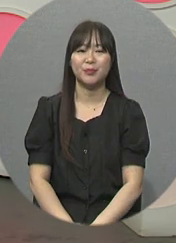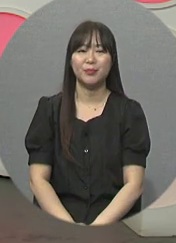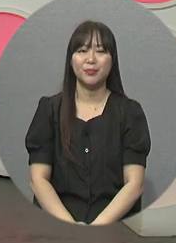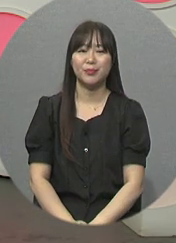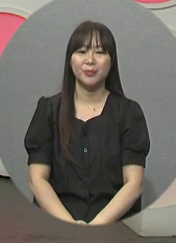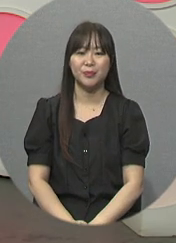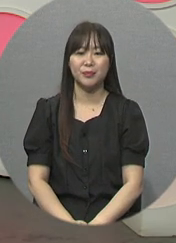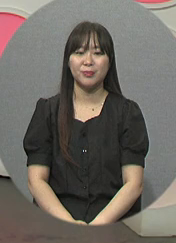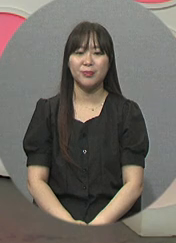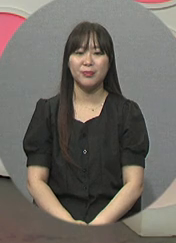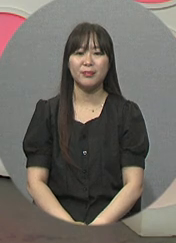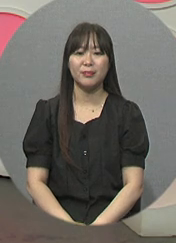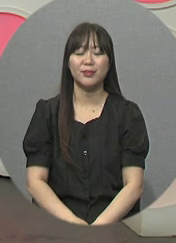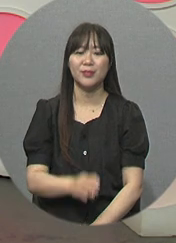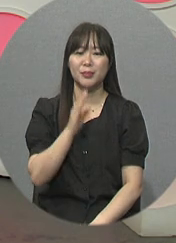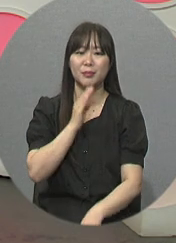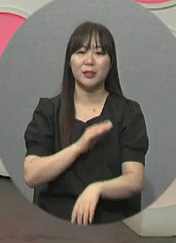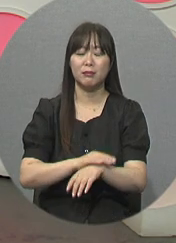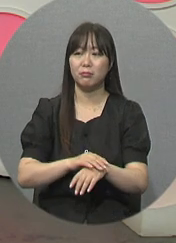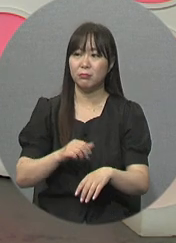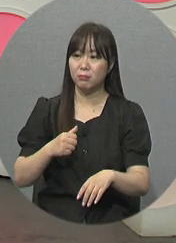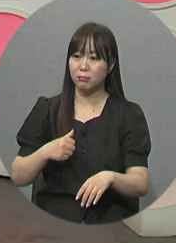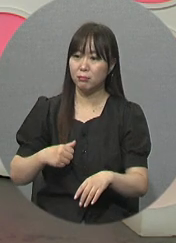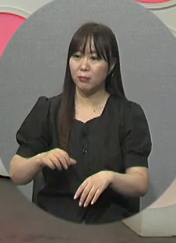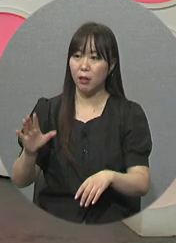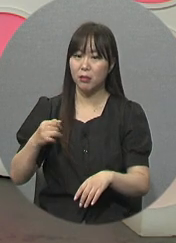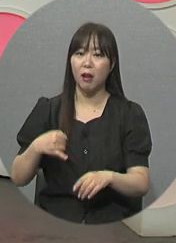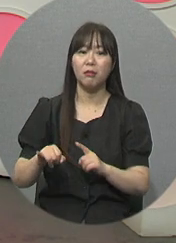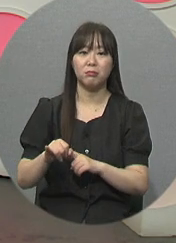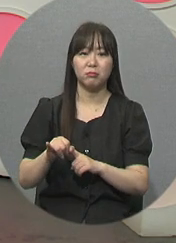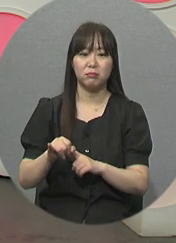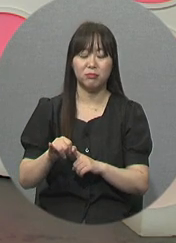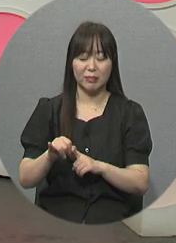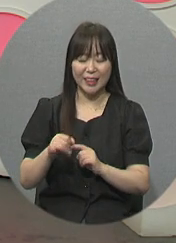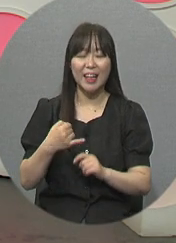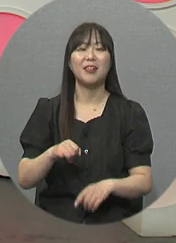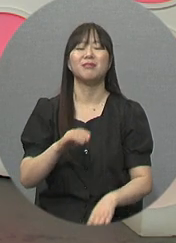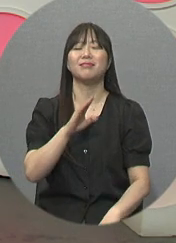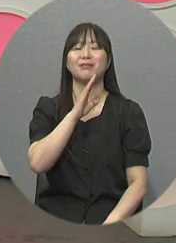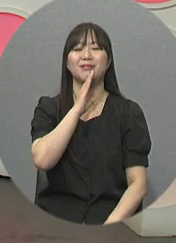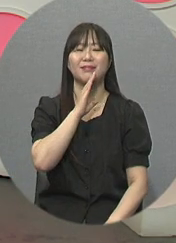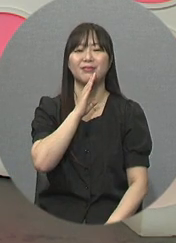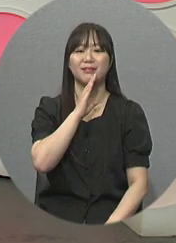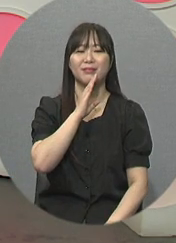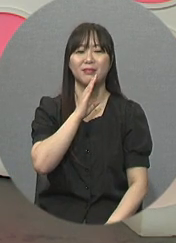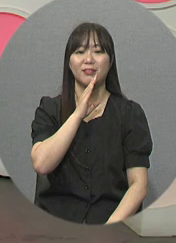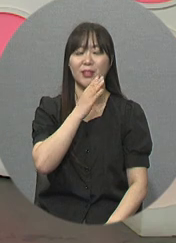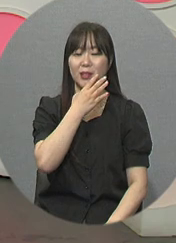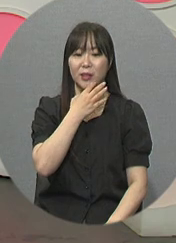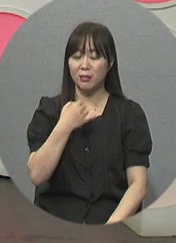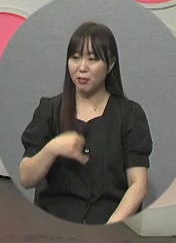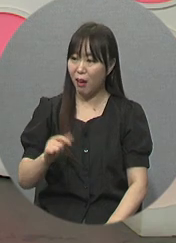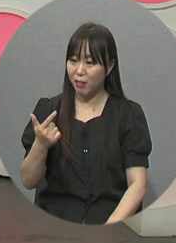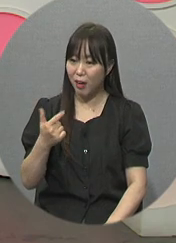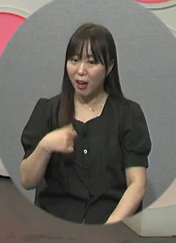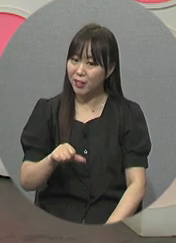미소였습니다. 아드님 잘 키우셨네요. 네. 아들 딸이죠. 아 따님. 네네네. 아들